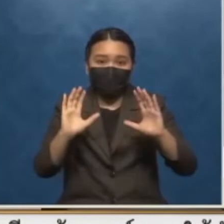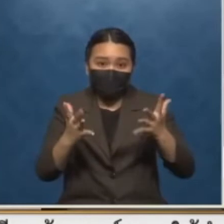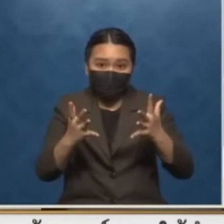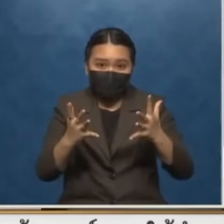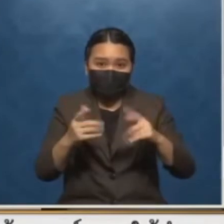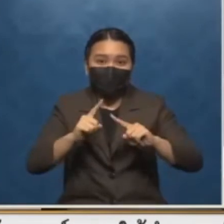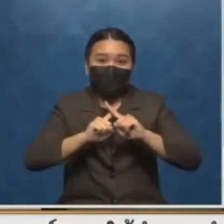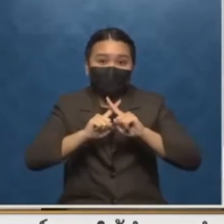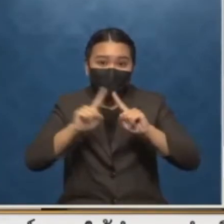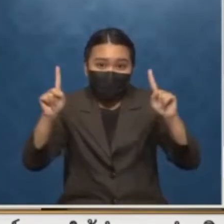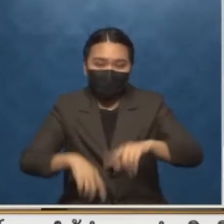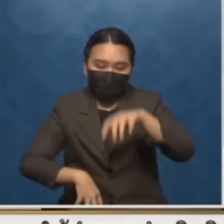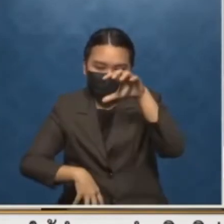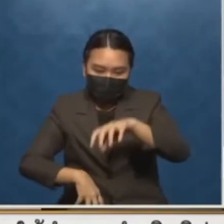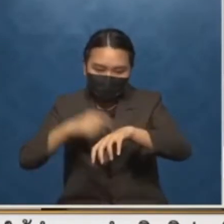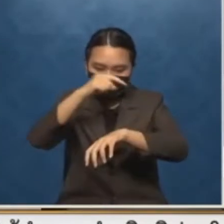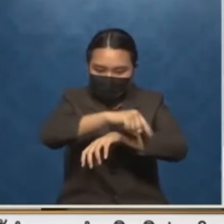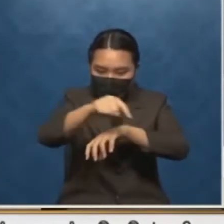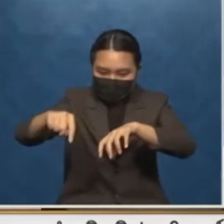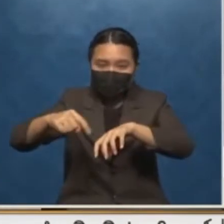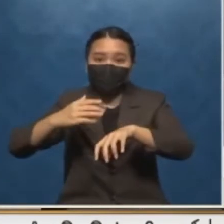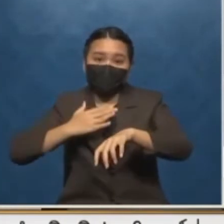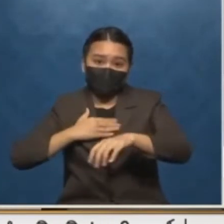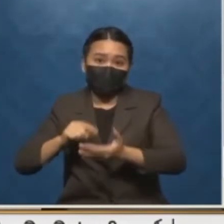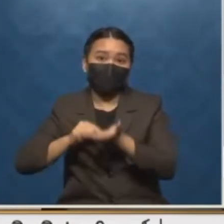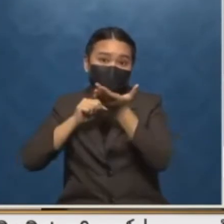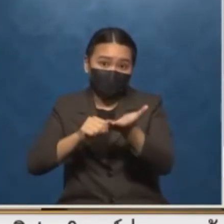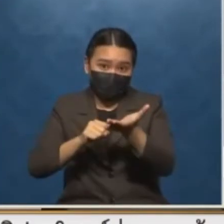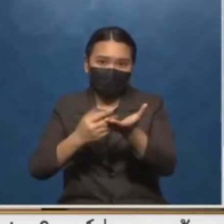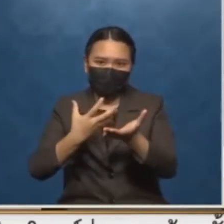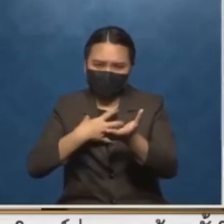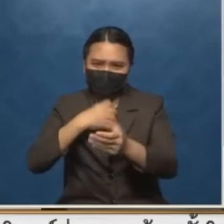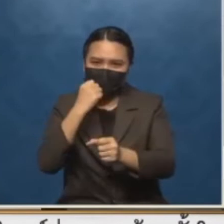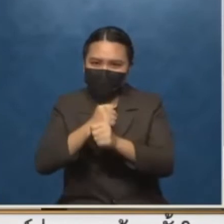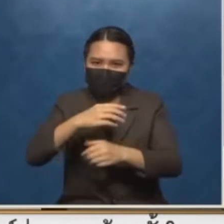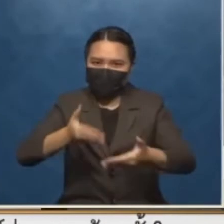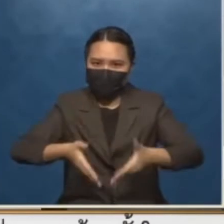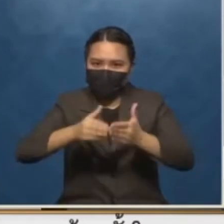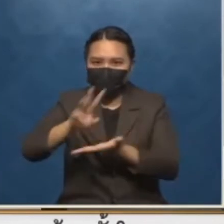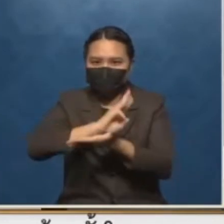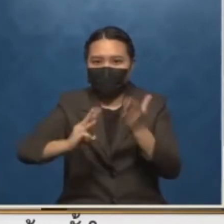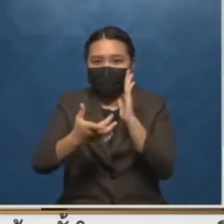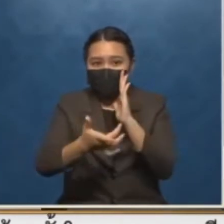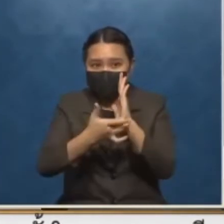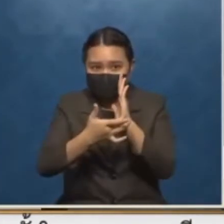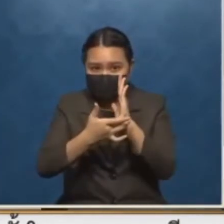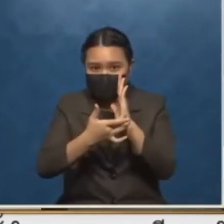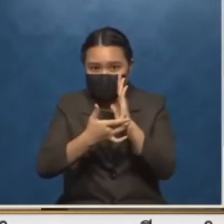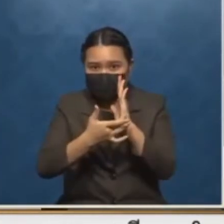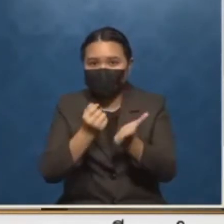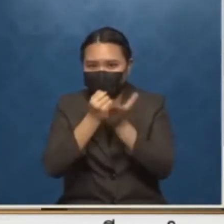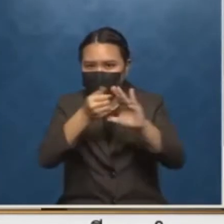งบริเวณที่ผมนำเสนอเนี่ยที่จะตั้งเวลเทคนิคนี่เป็นสถานที่ที่เดี๋ยวขึ้นจากรูปให้ผมดูหน่อย